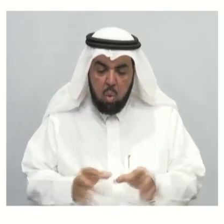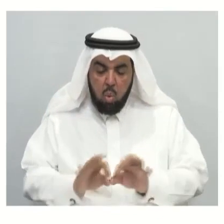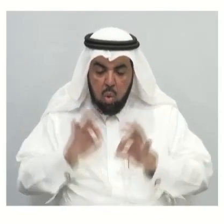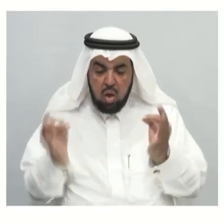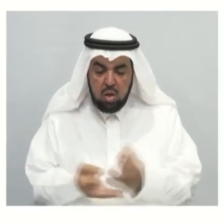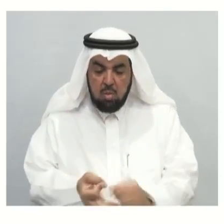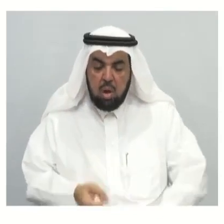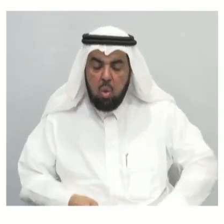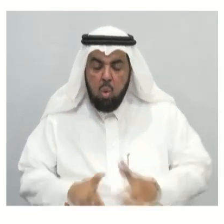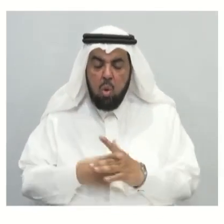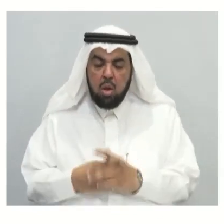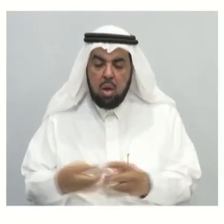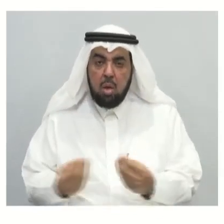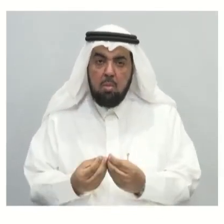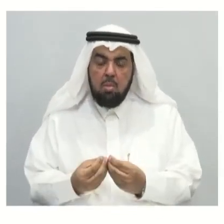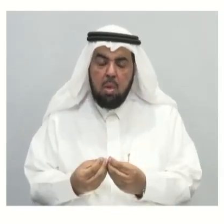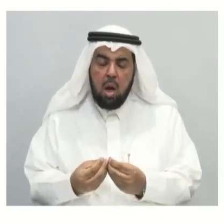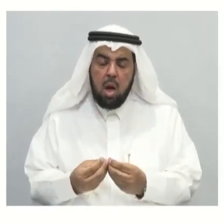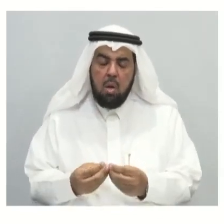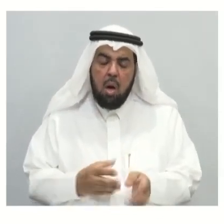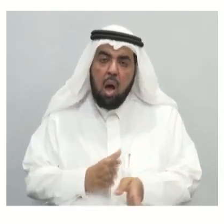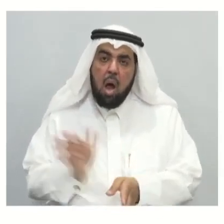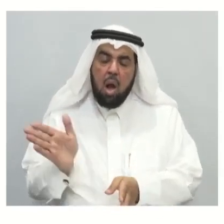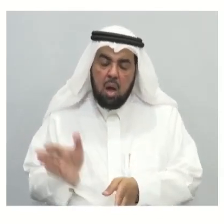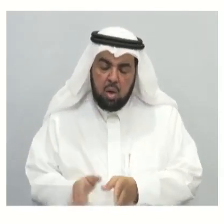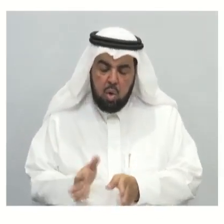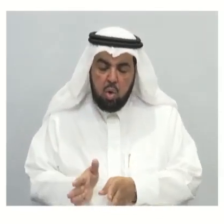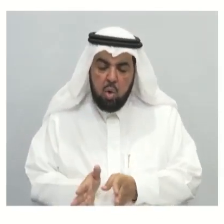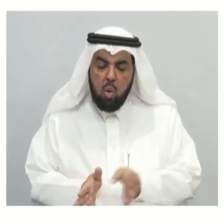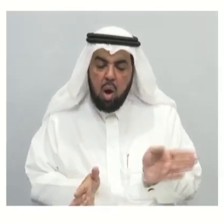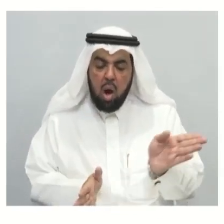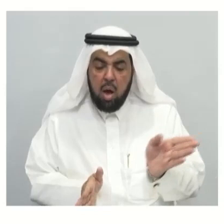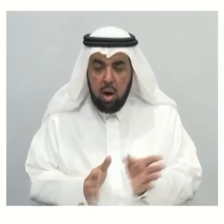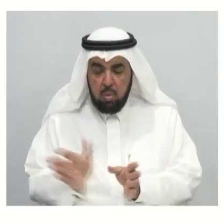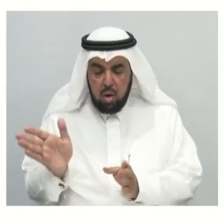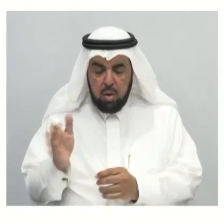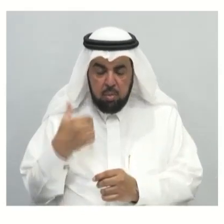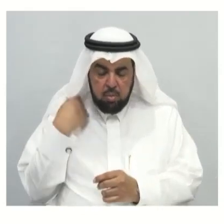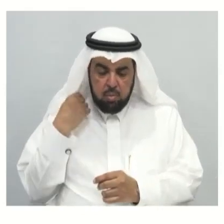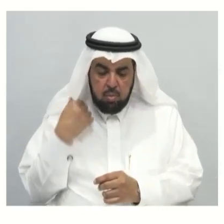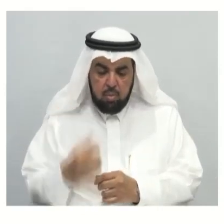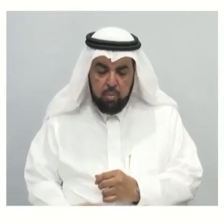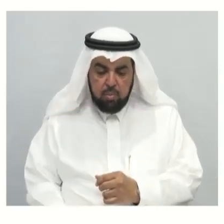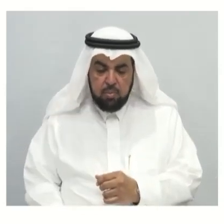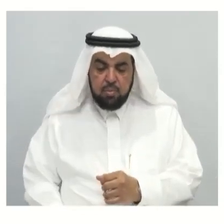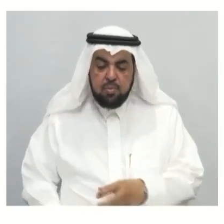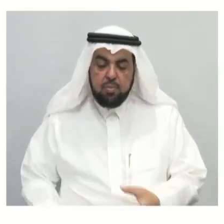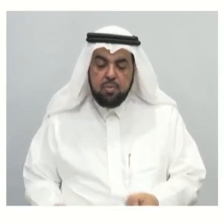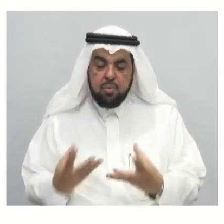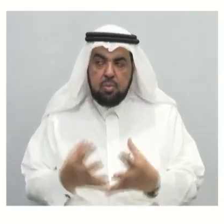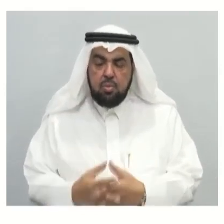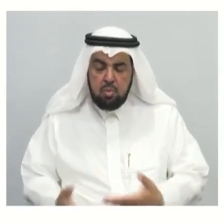والاجتماعي والتقني مع من مع الغرب اذا هنا ايضا تفعيل